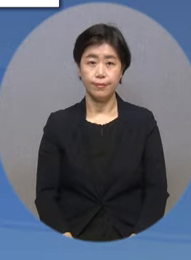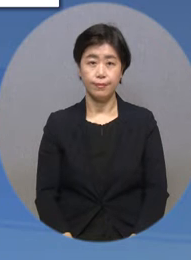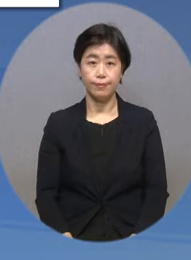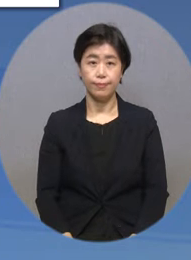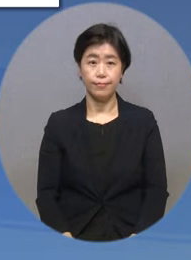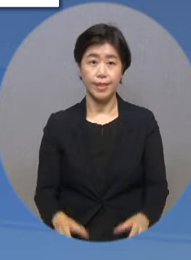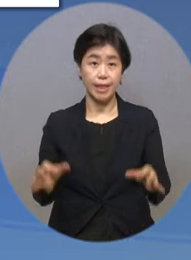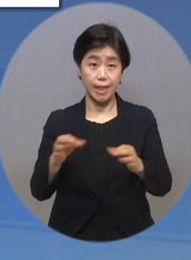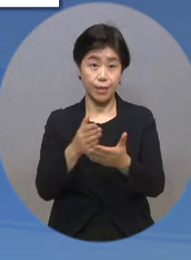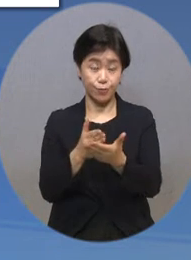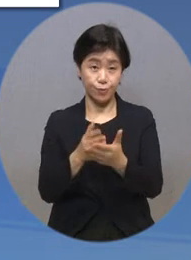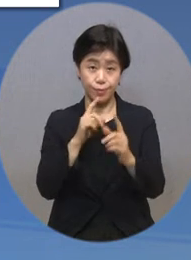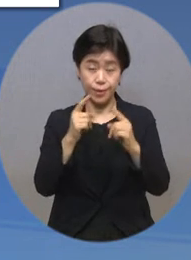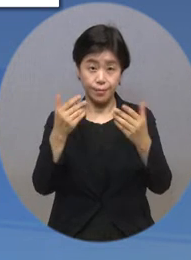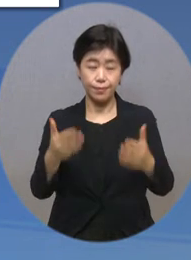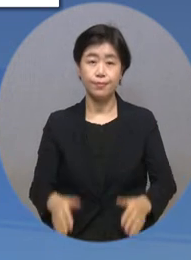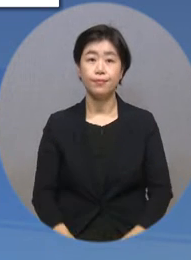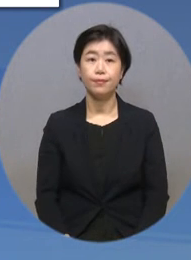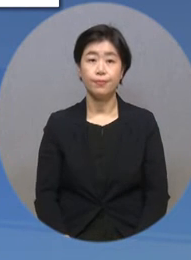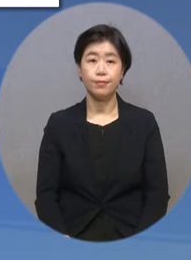이어서 간추린 뉴스 전해드립니다.